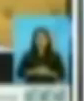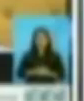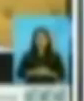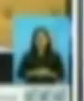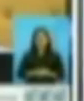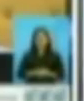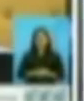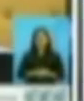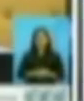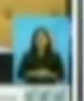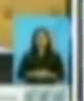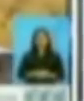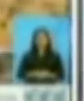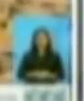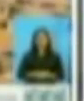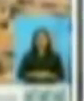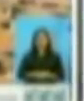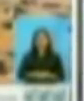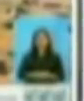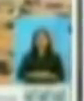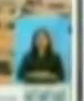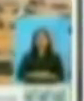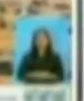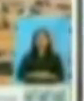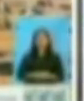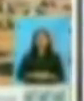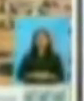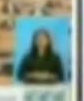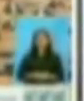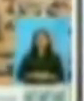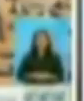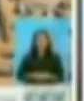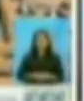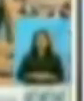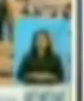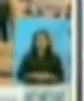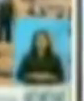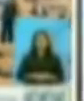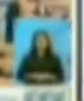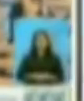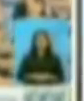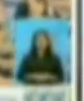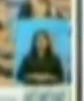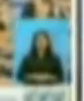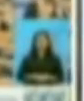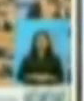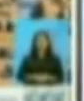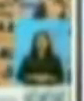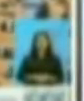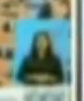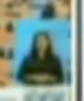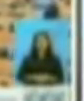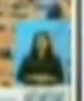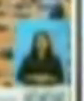ขึ้นทำหน้าที่ค่ะ ตอนนี้ประชุมอีกรอบหนึ่งอะคะ อ่านว่าปิด นะเปิดประชุมแล้ว เปิดประชุมอีกแล้ว เดี๋ยวเขาลงมติจนแน่เลยค่ะถ้าเขาล